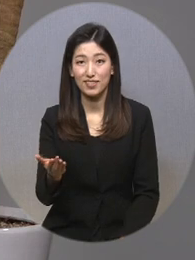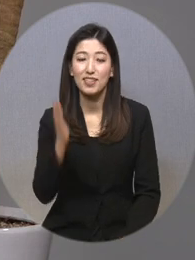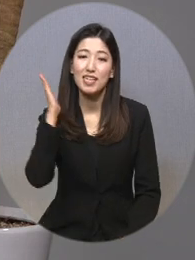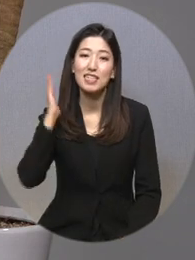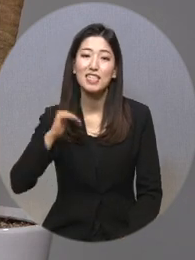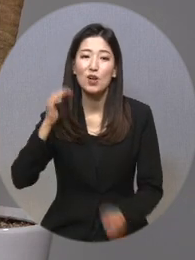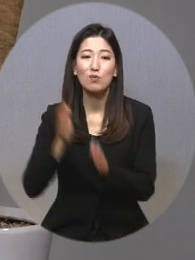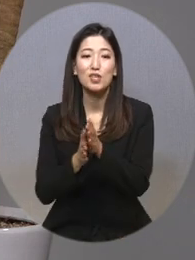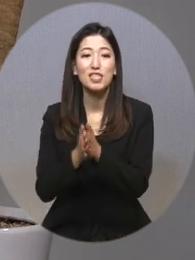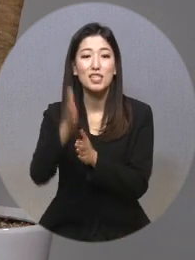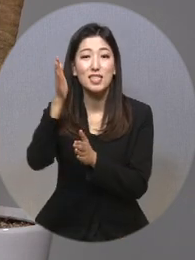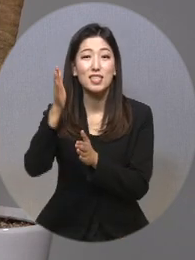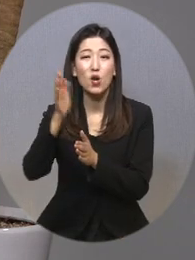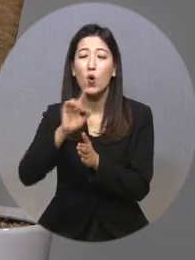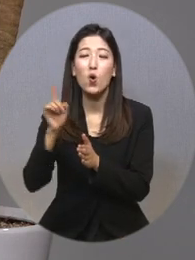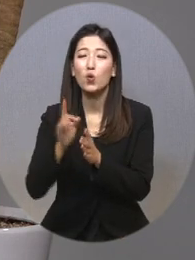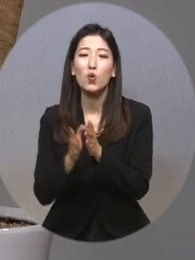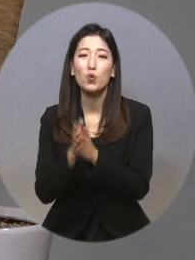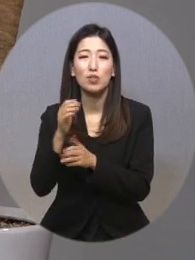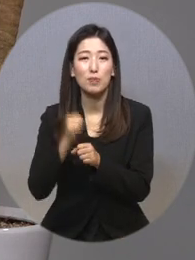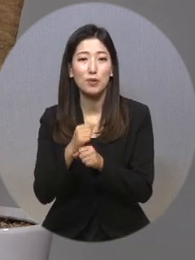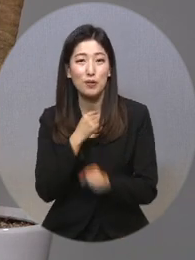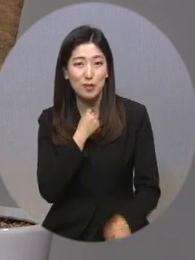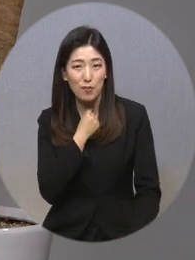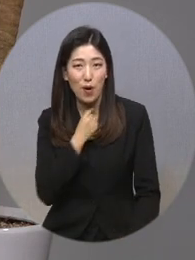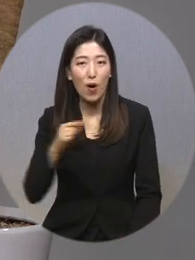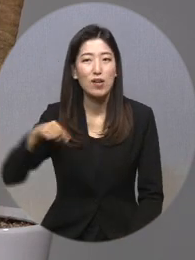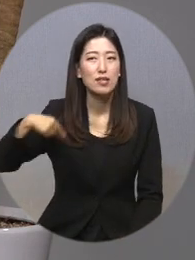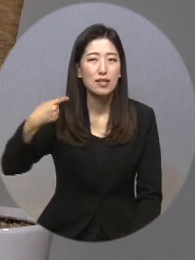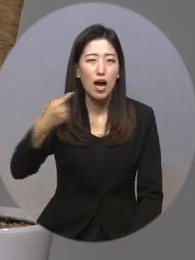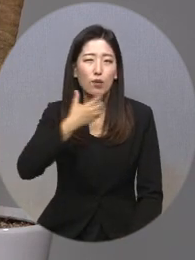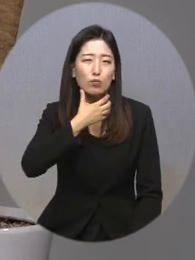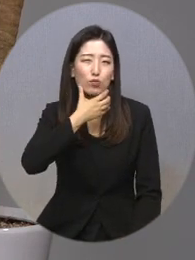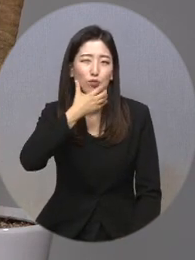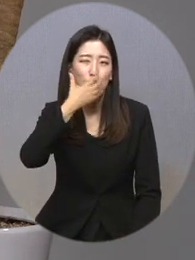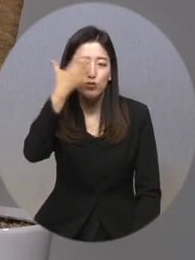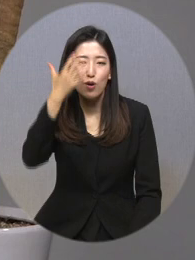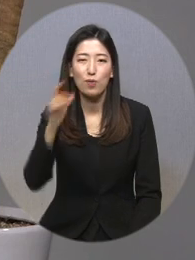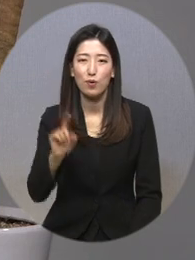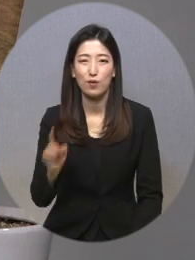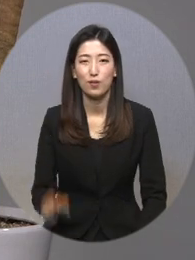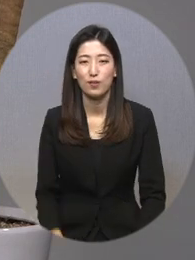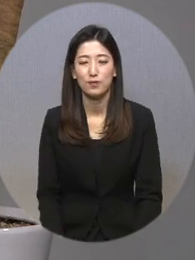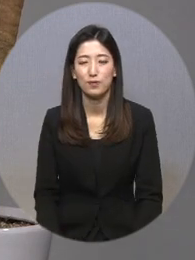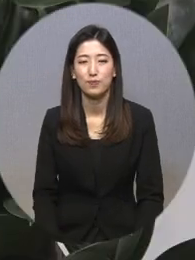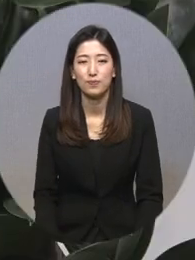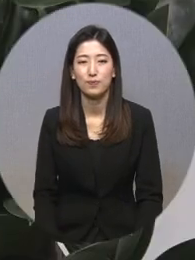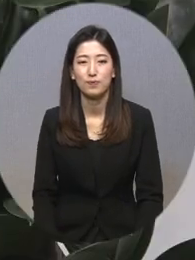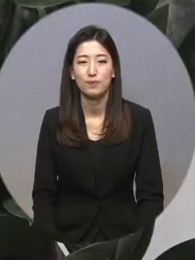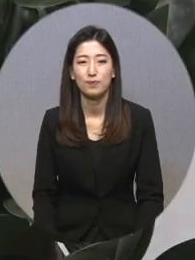의정부시는 어떤 도시면서 이제 넥스트 의정부시는 어떻게 변해가야 될까요?